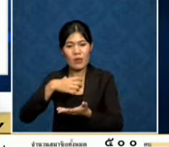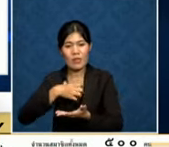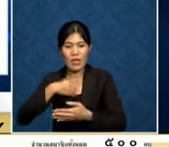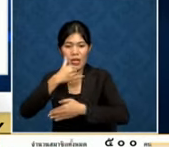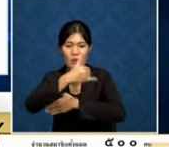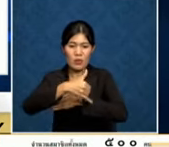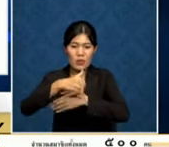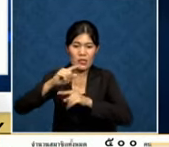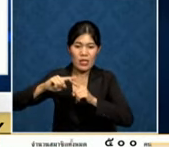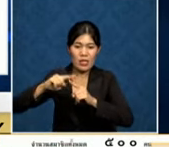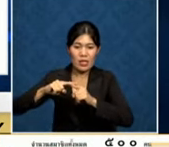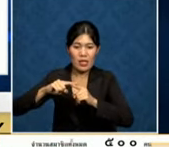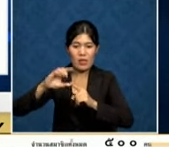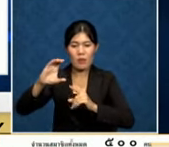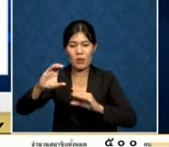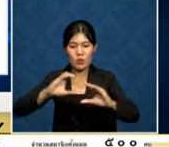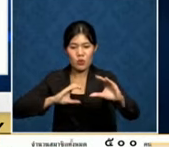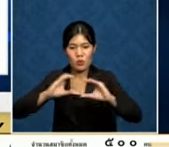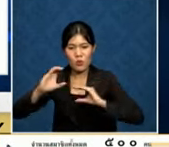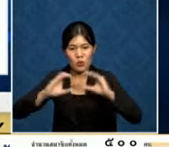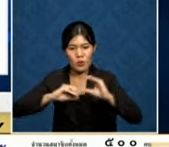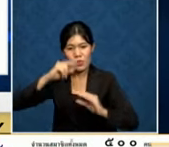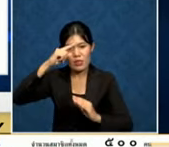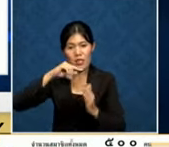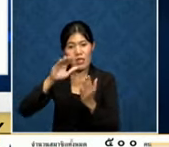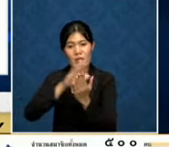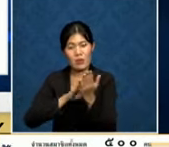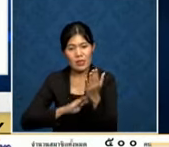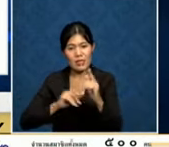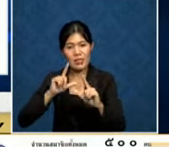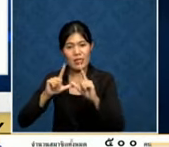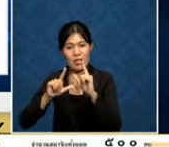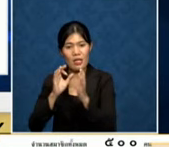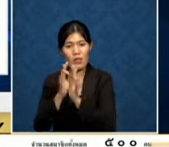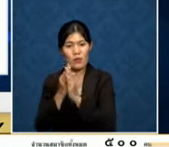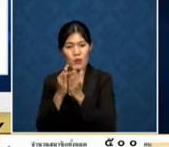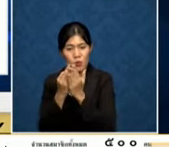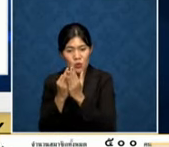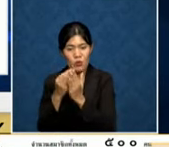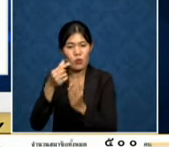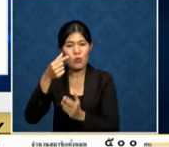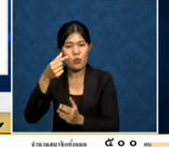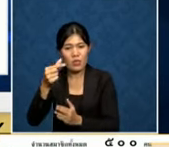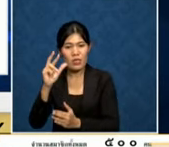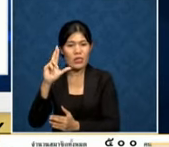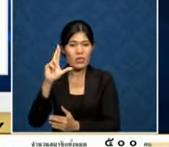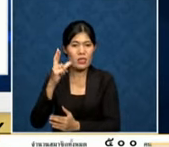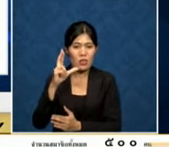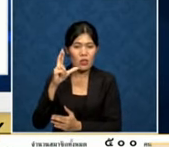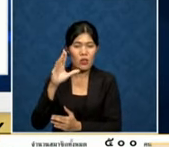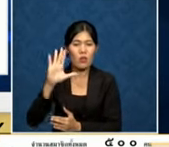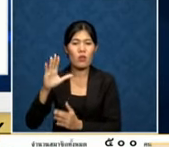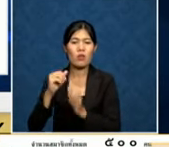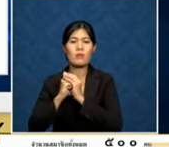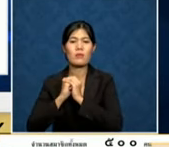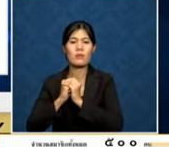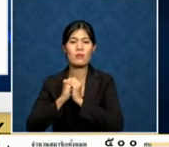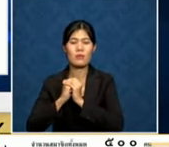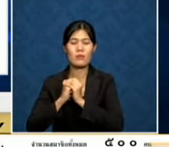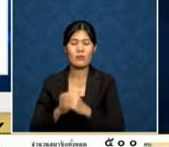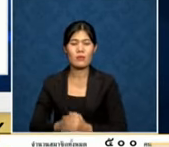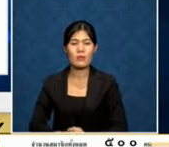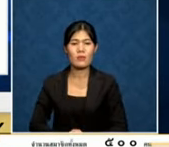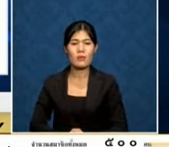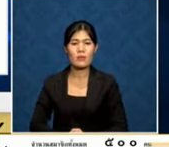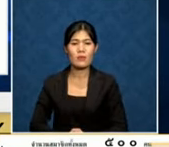ไม่ว่าจะเป็น Facebookไม่ว่าจะเป็นGoogle tiktokหรือโินในประเทศจีนแต่เนี่ยเหตุการณ์ผ่านมาเนี่ยครับทำไมในส่วน